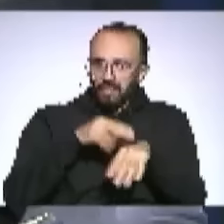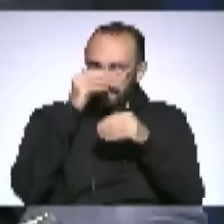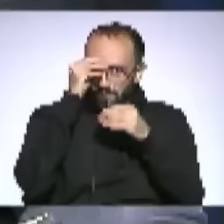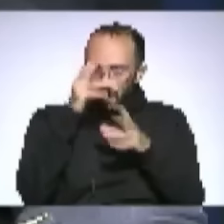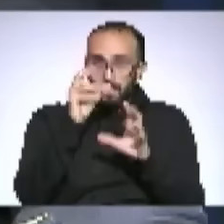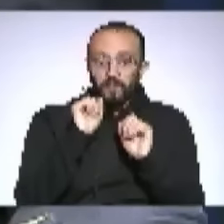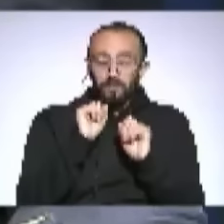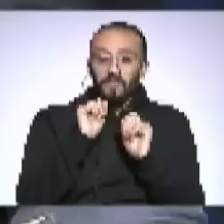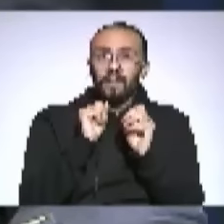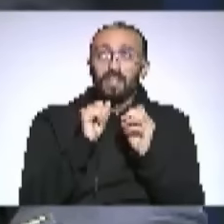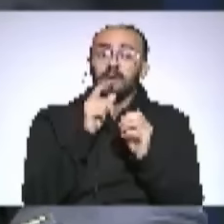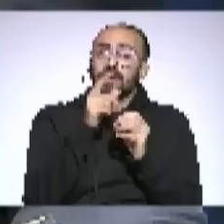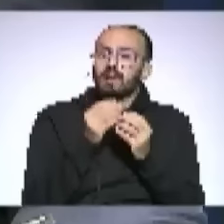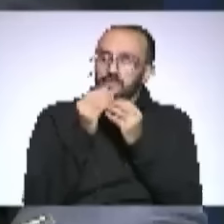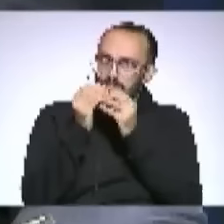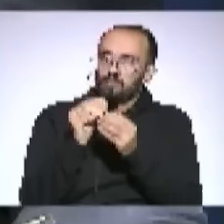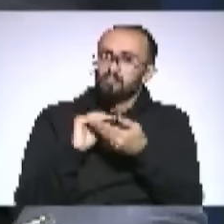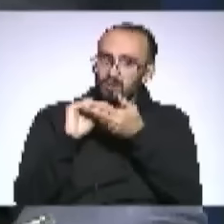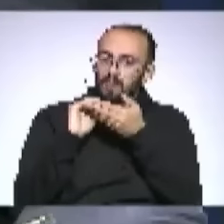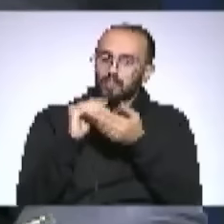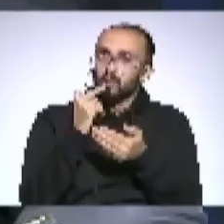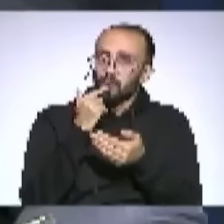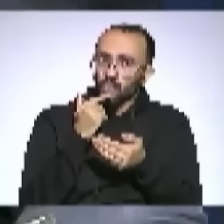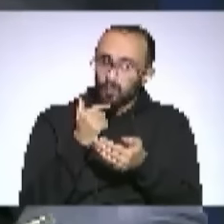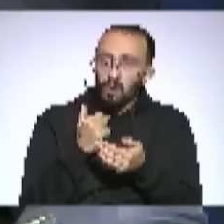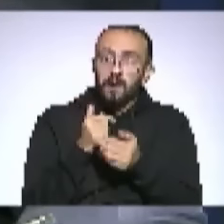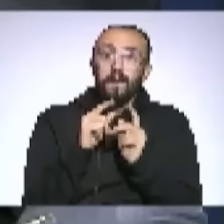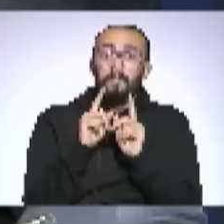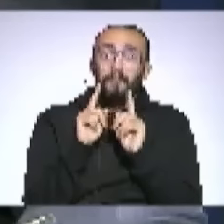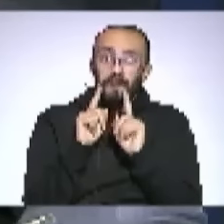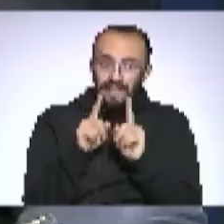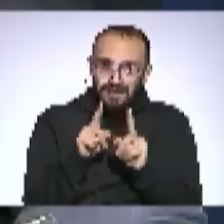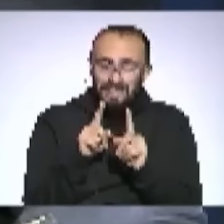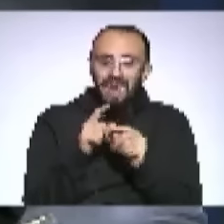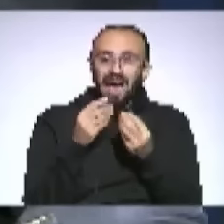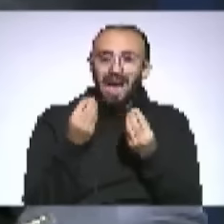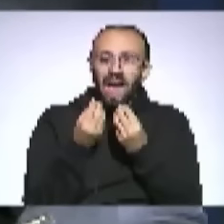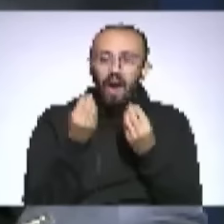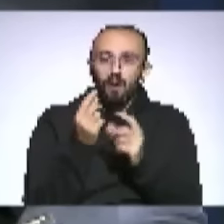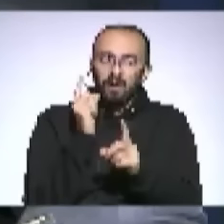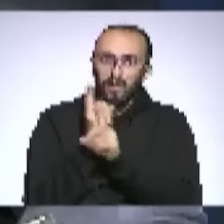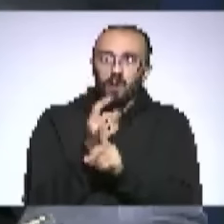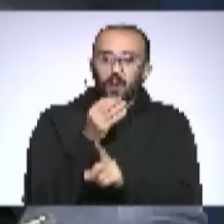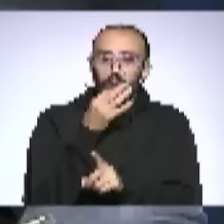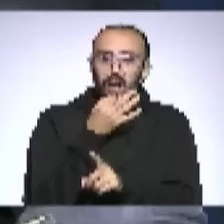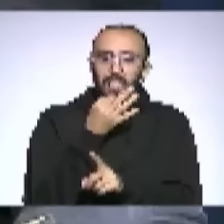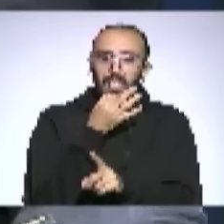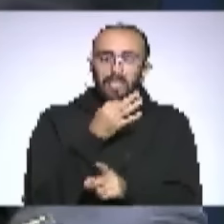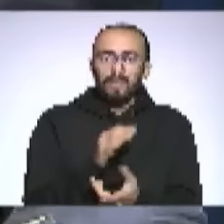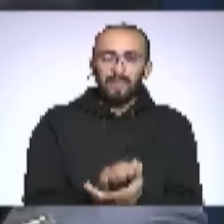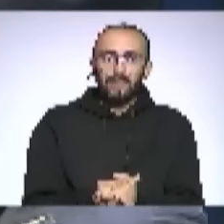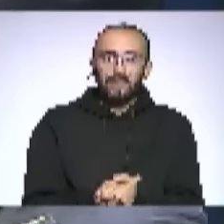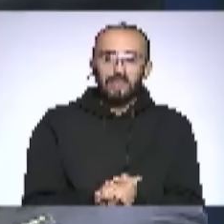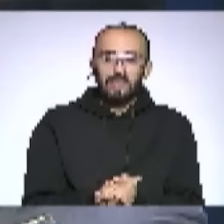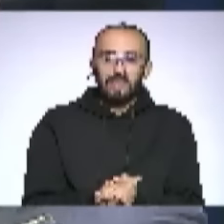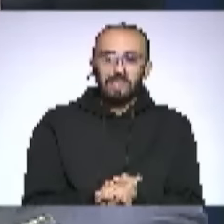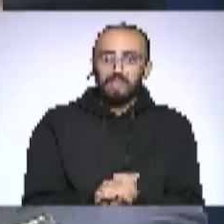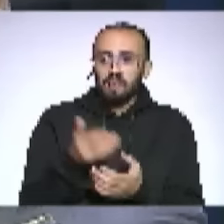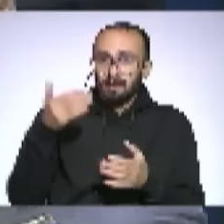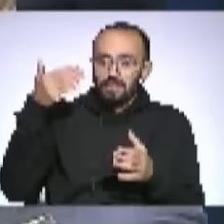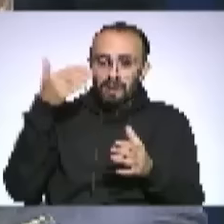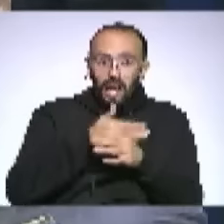تاني قدمي خدماتك ليه مع تقليل فرص اللقاءات يا يا سيدنا داخل في تفاصيل